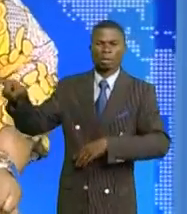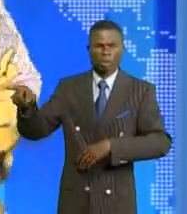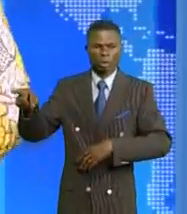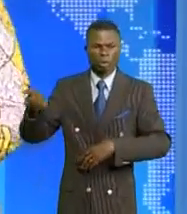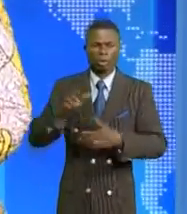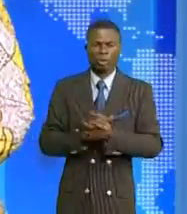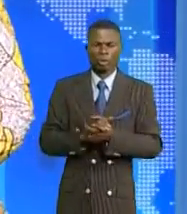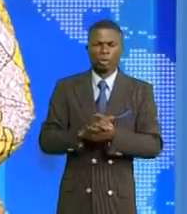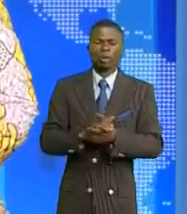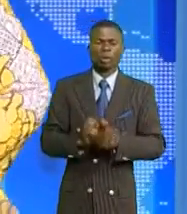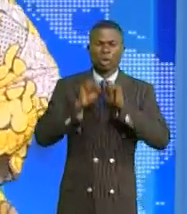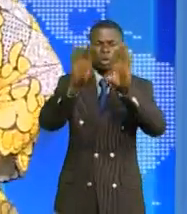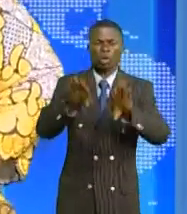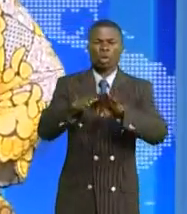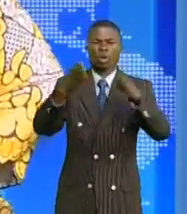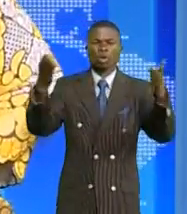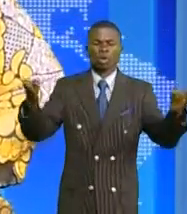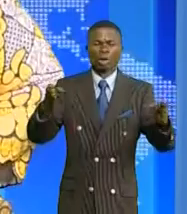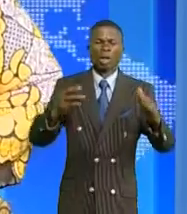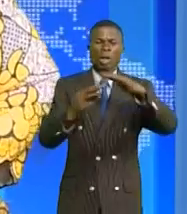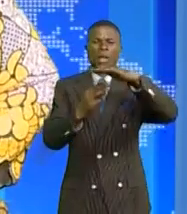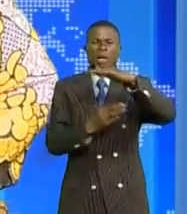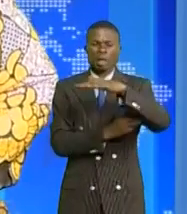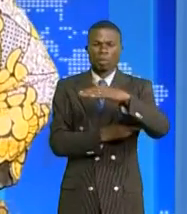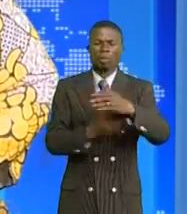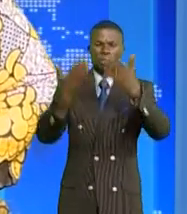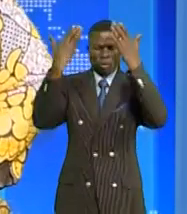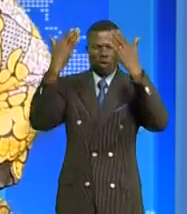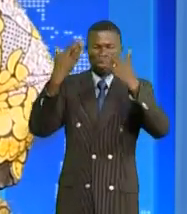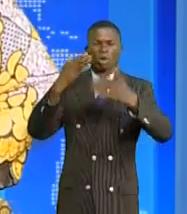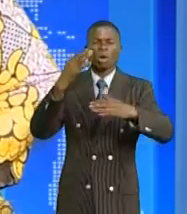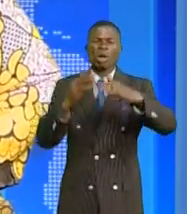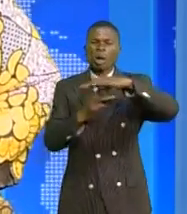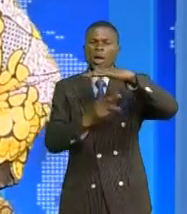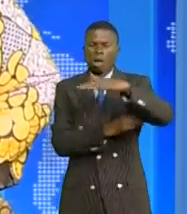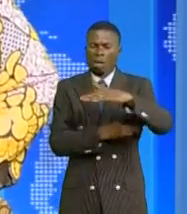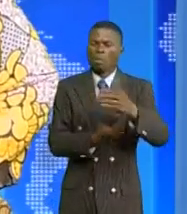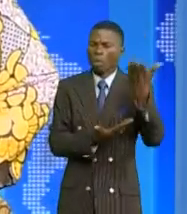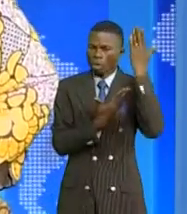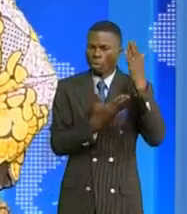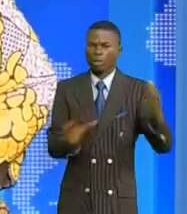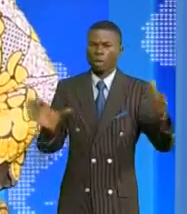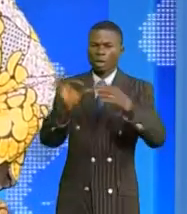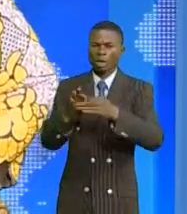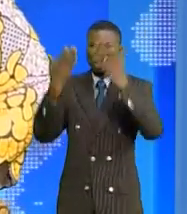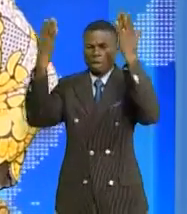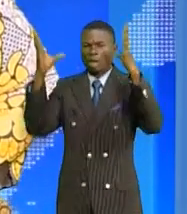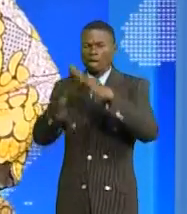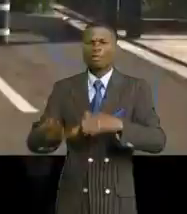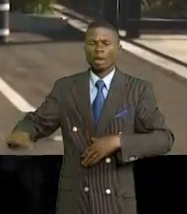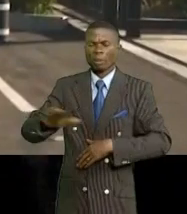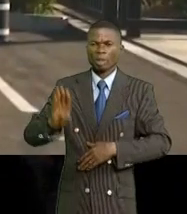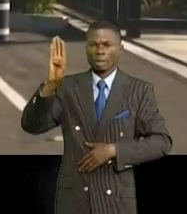a été invité à l'inauguration du pont Kazungula en Zambie, cette infrastructure imposante qui relie la Zambie au Botswana.